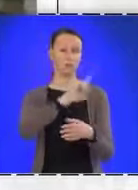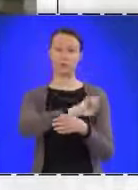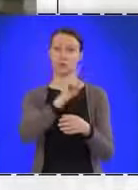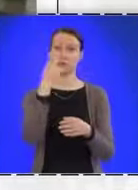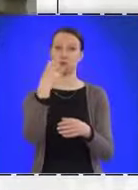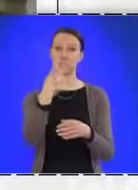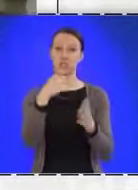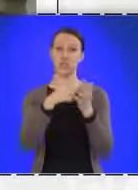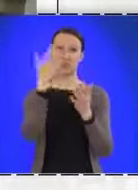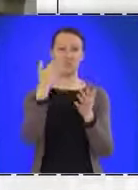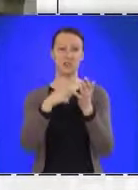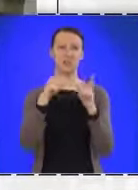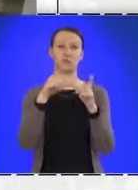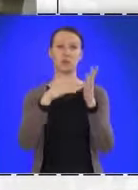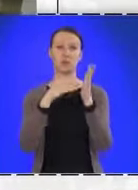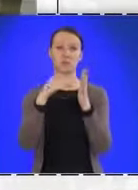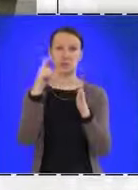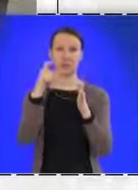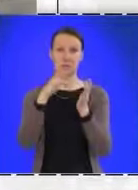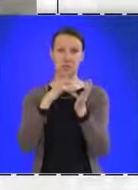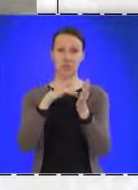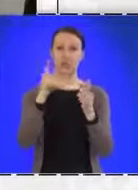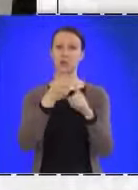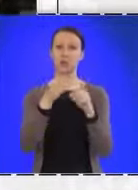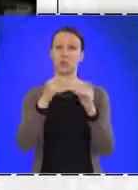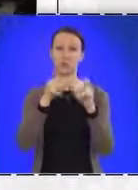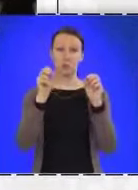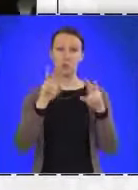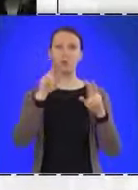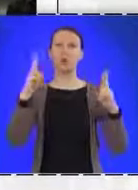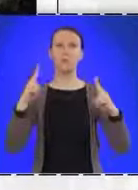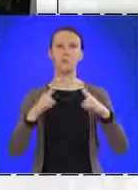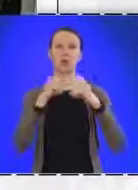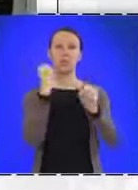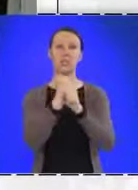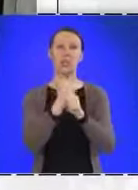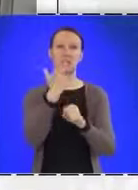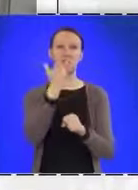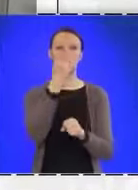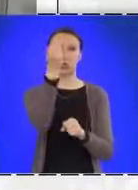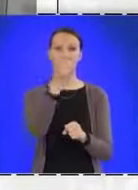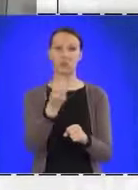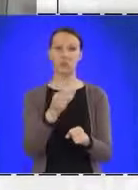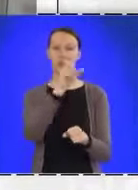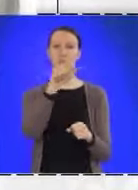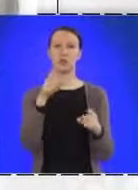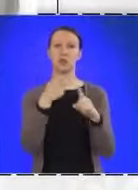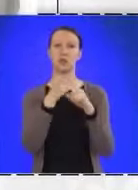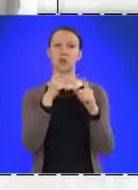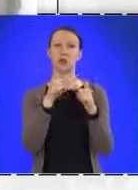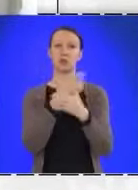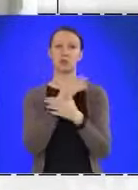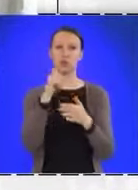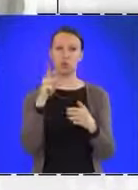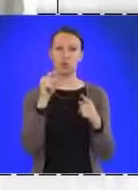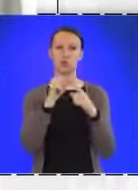Od jučer pa sve do 20. travnja u multimedijalnom centru Luka u Puli možete upoznati rad triju umjetnica: